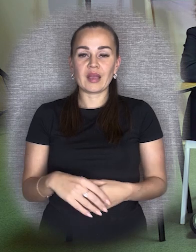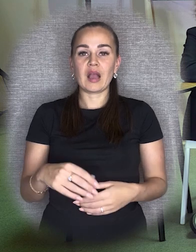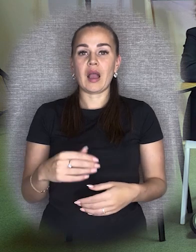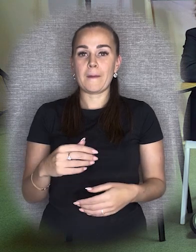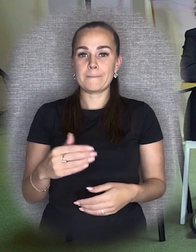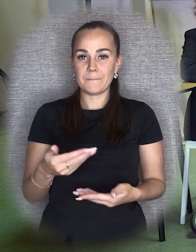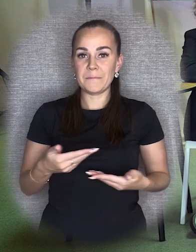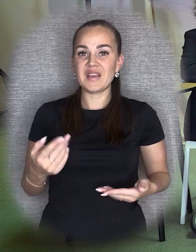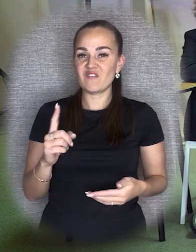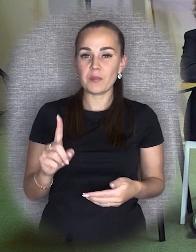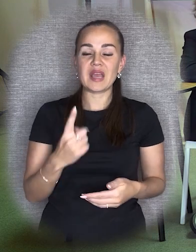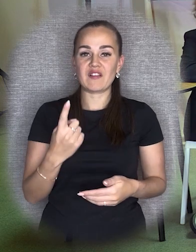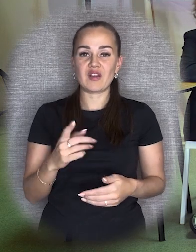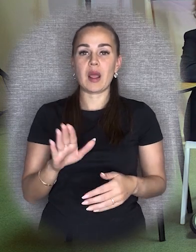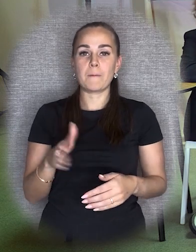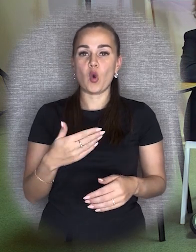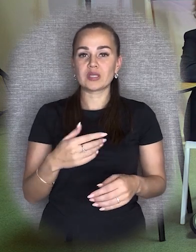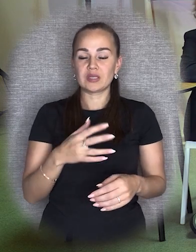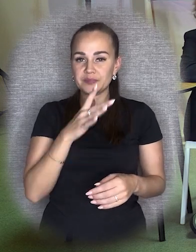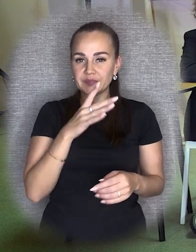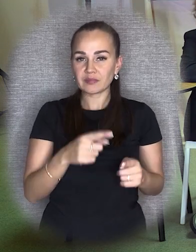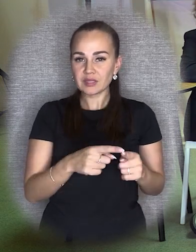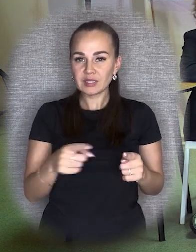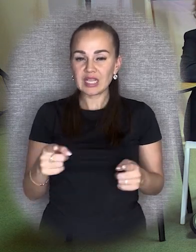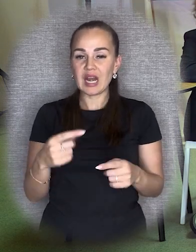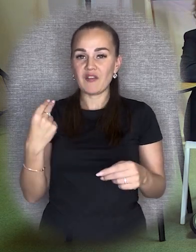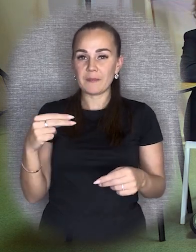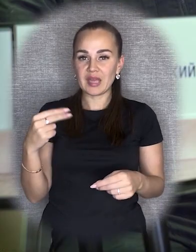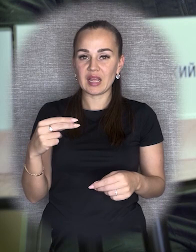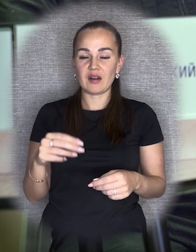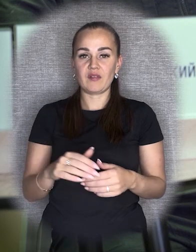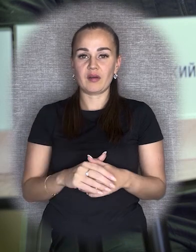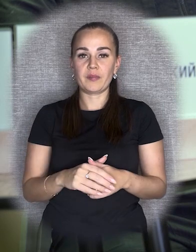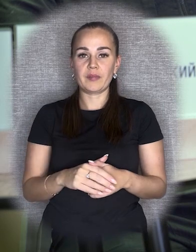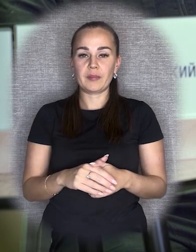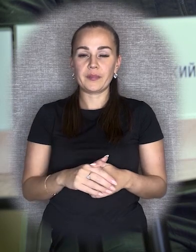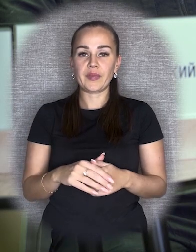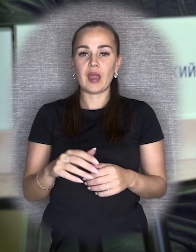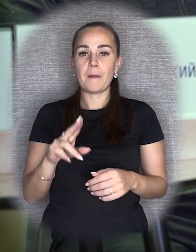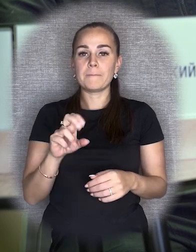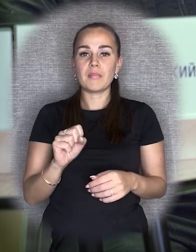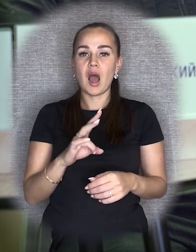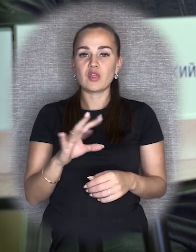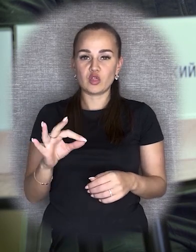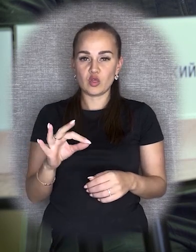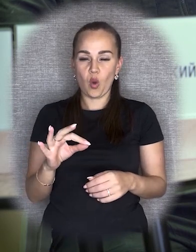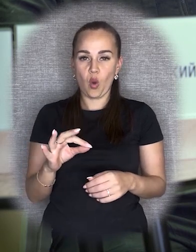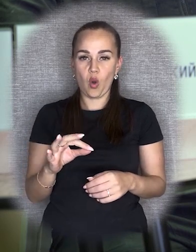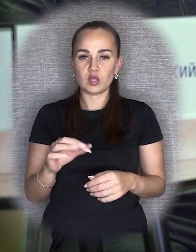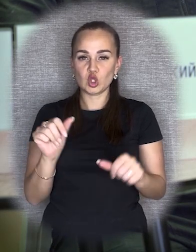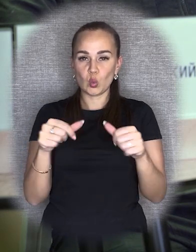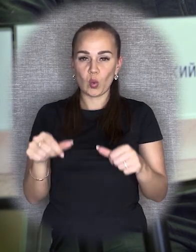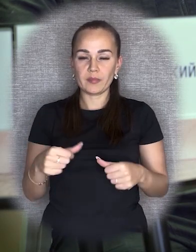впервые после очень длительного перерыва экспонируем панно скульптора Фрихара. Это фаянсовое панно,